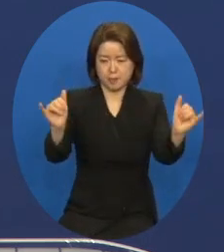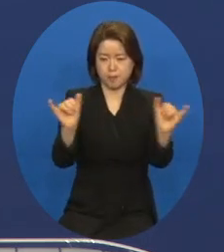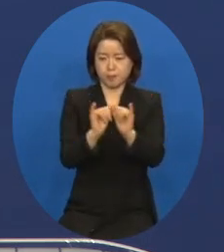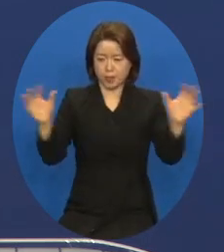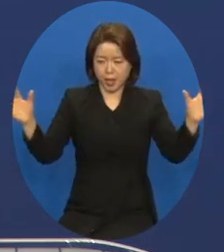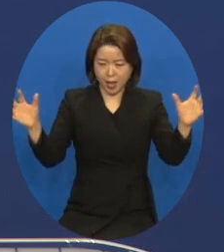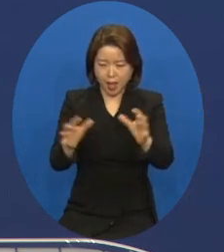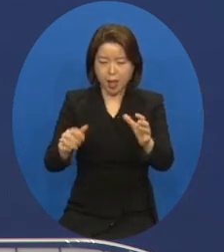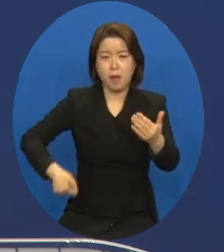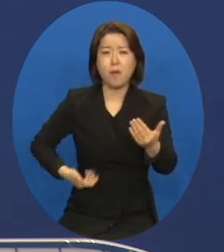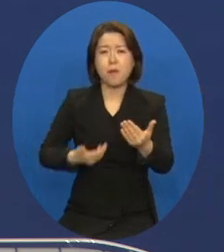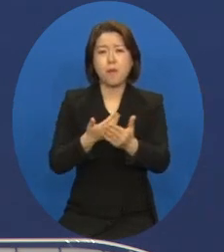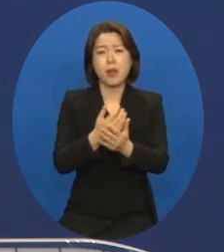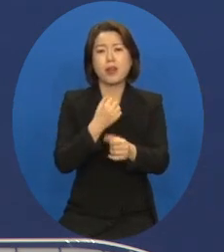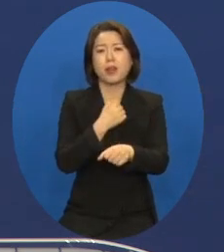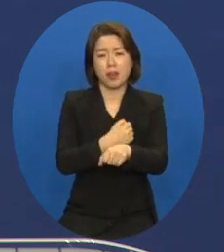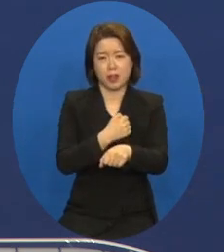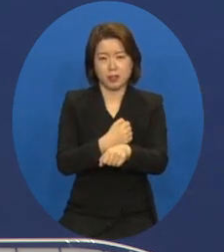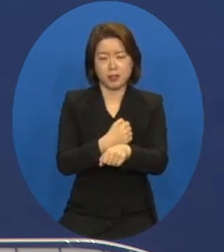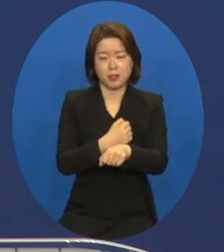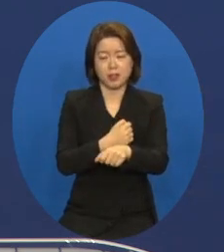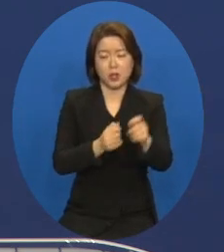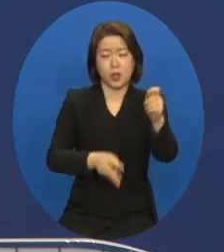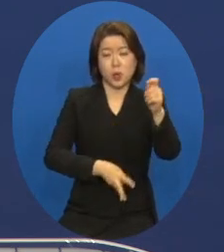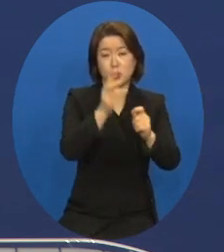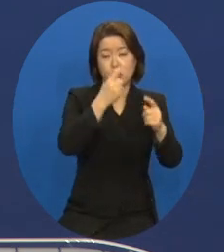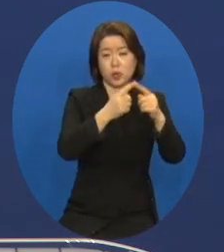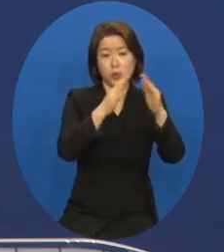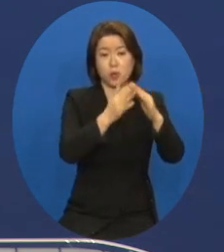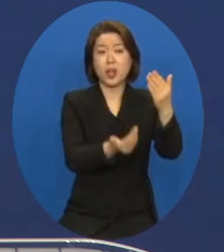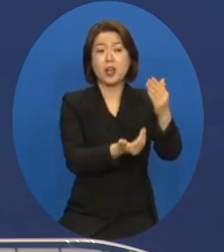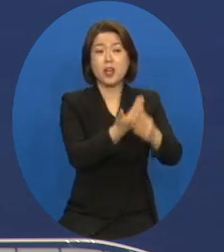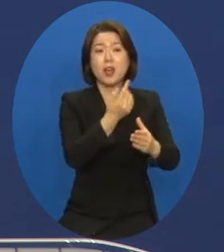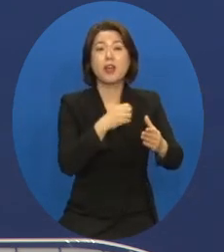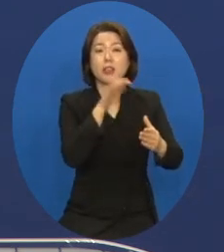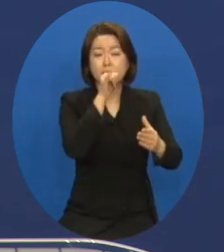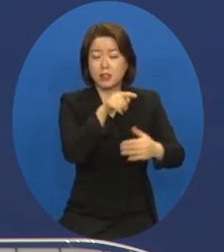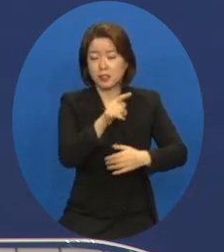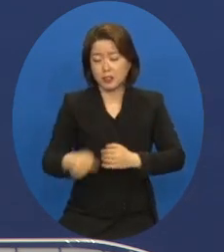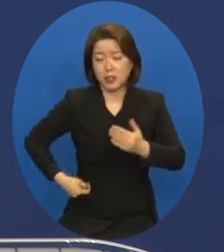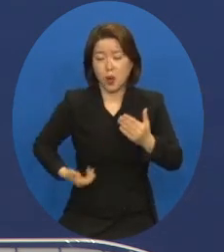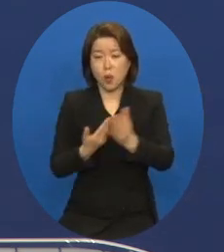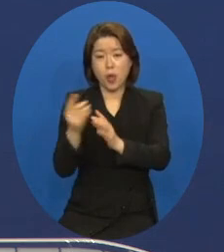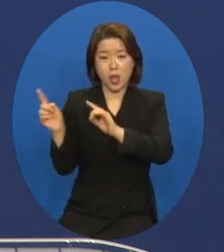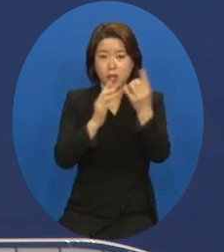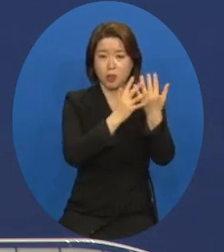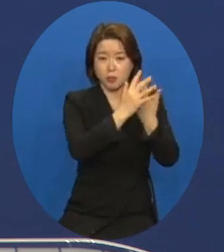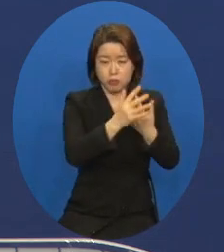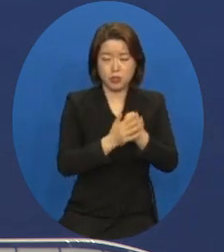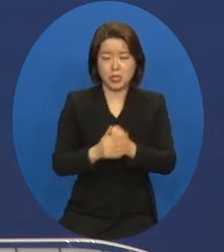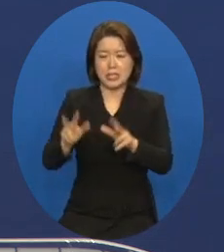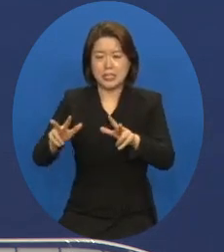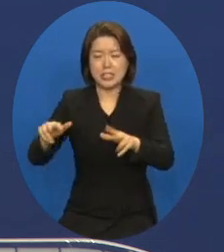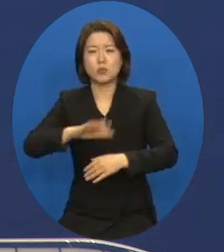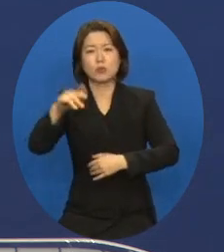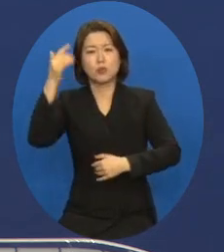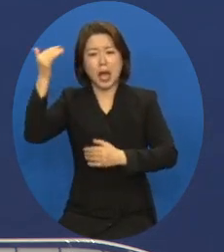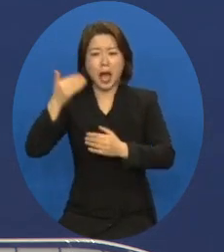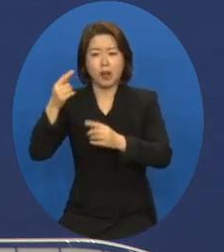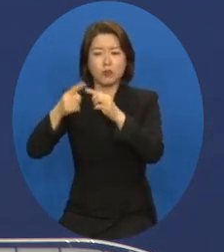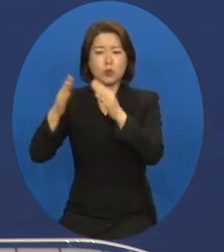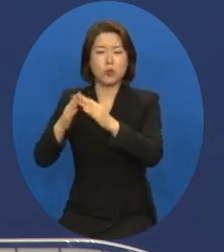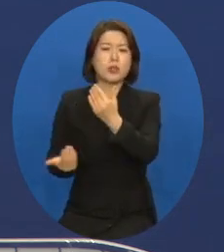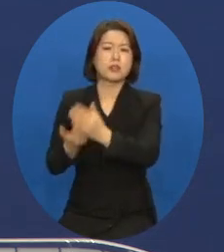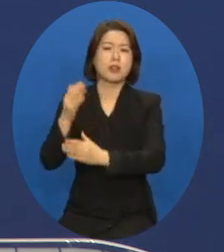회개하는 고린도 교회의 일어났더니 회개의 부흥이 우리의 일어나야 하는